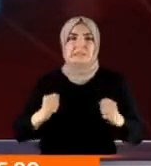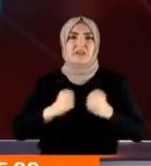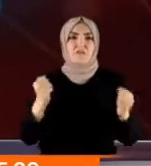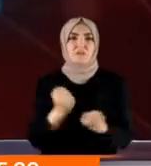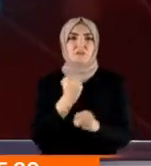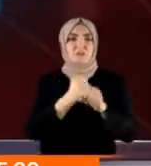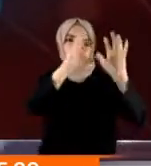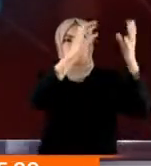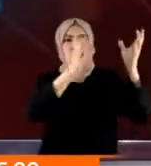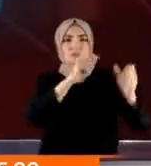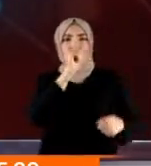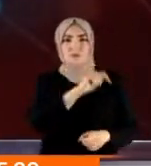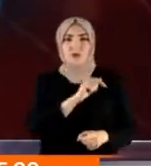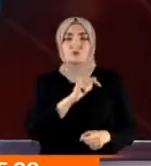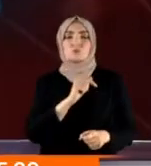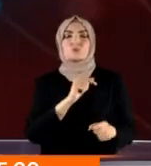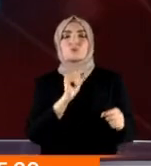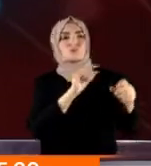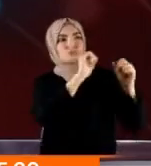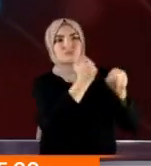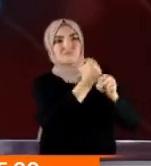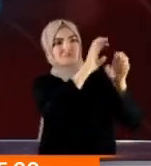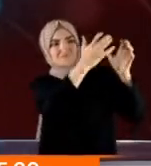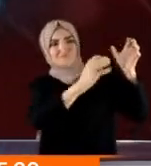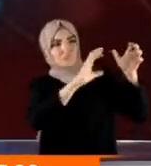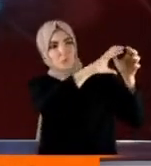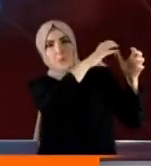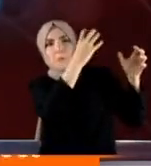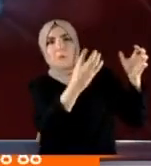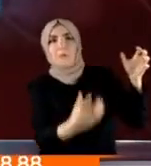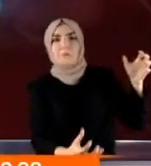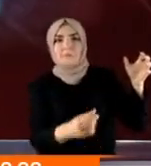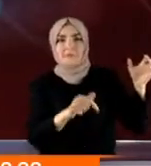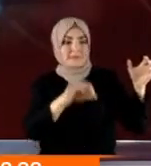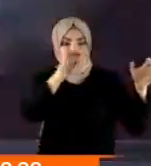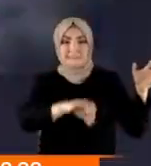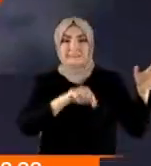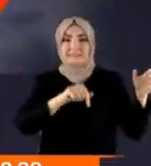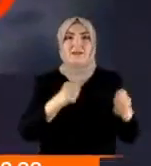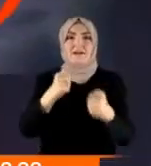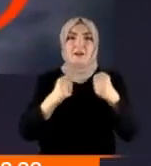içinde denize indi. Tam da o noktada karavanlar vardı.